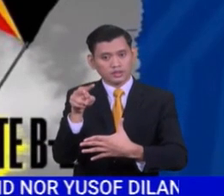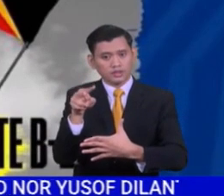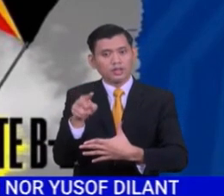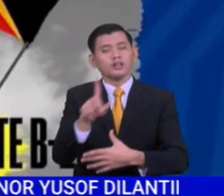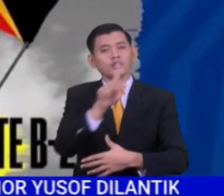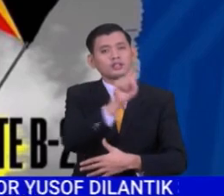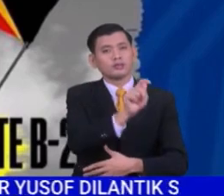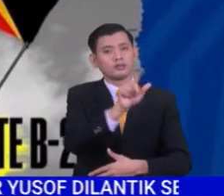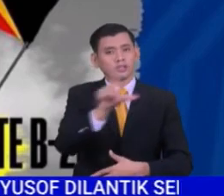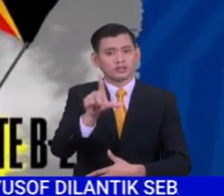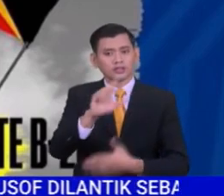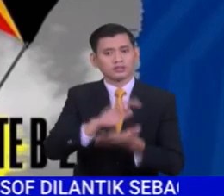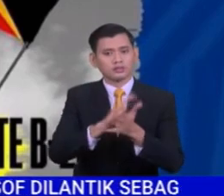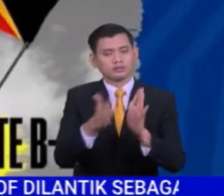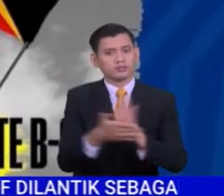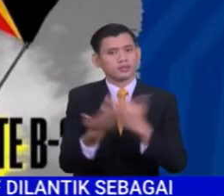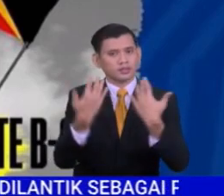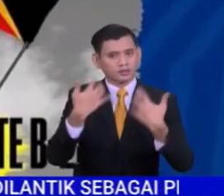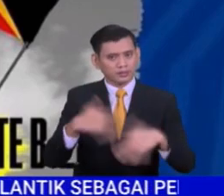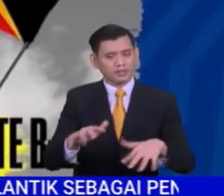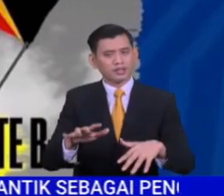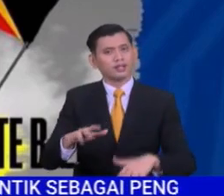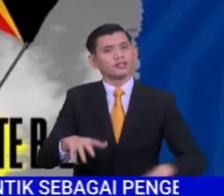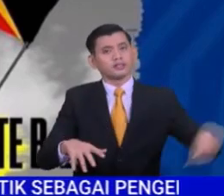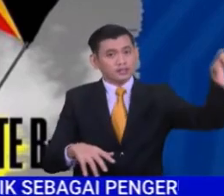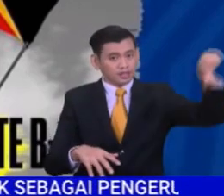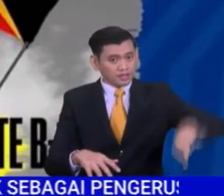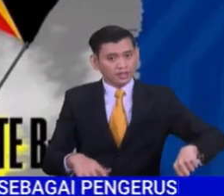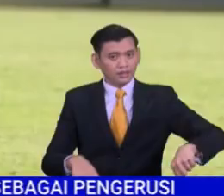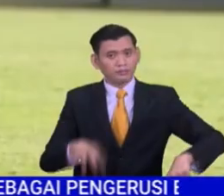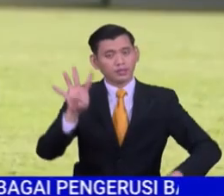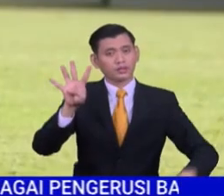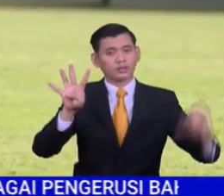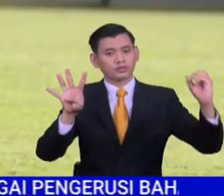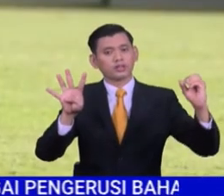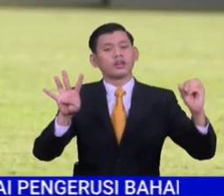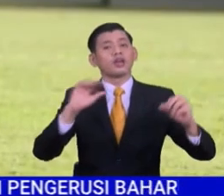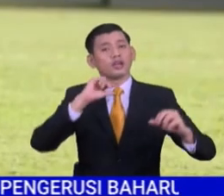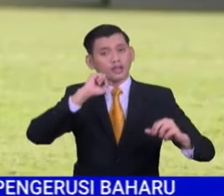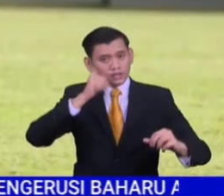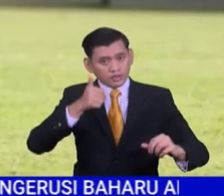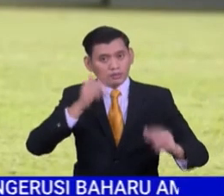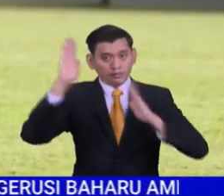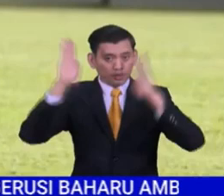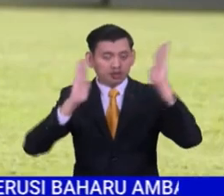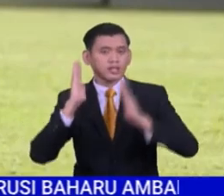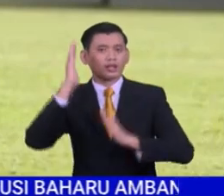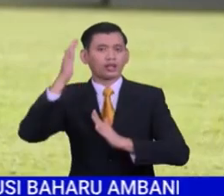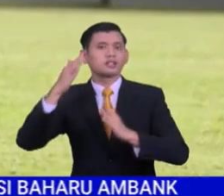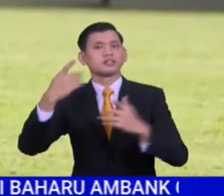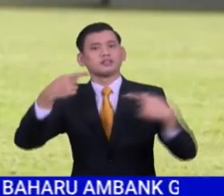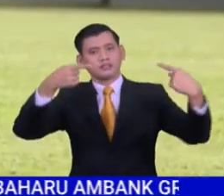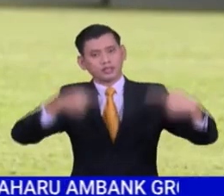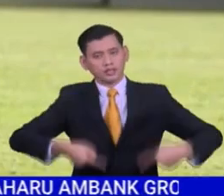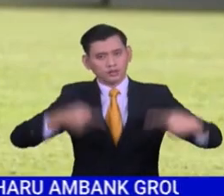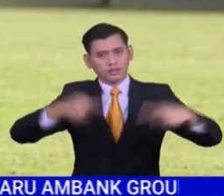Timor Leste menjadi mangsa belasahan skuad negara dengan keputusan 4-0. Esok, Malaysia akan berdepan skuad